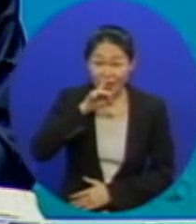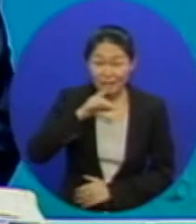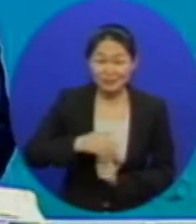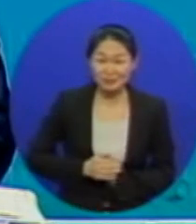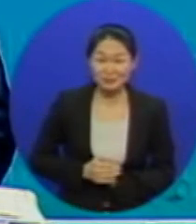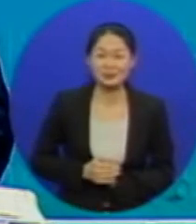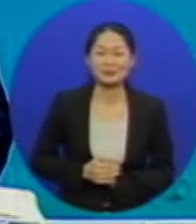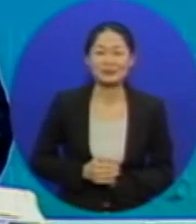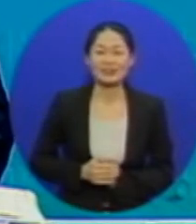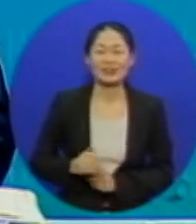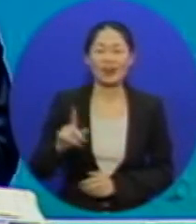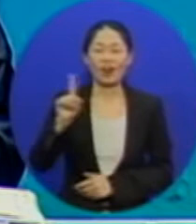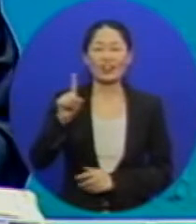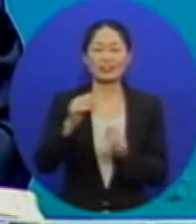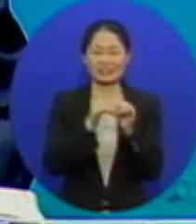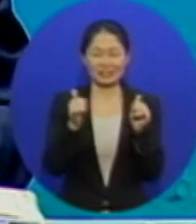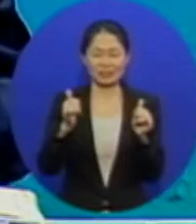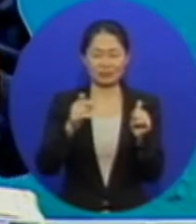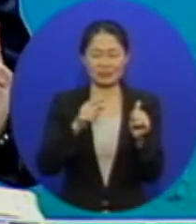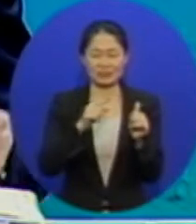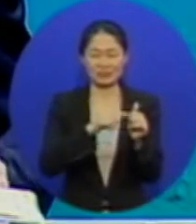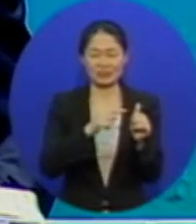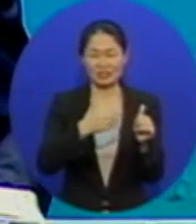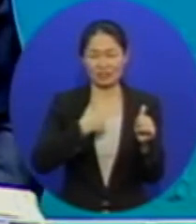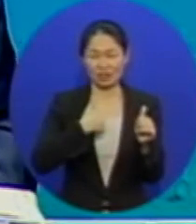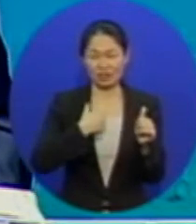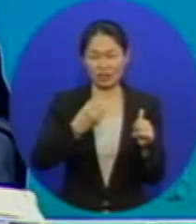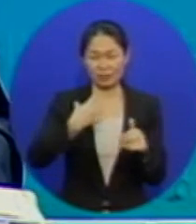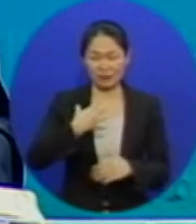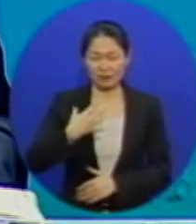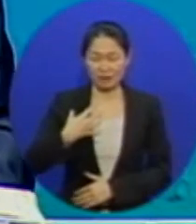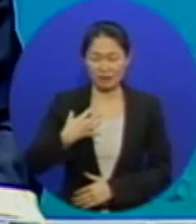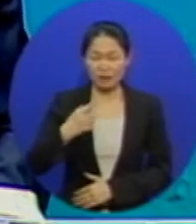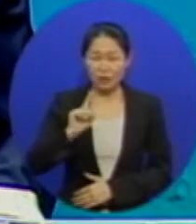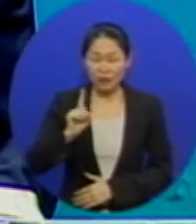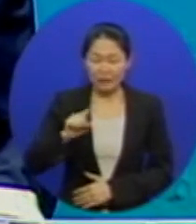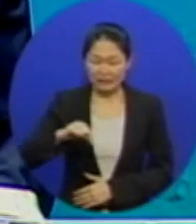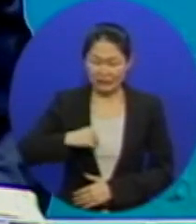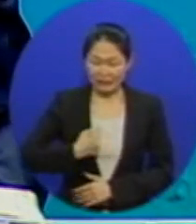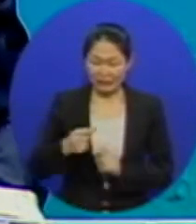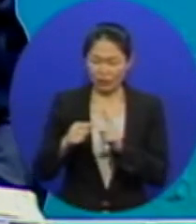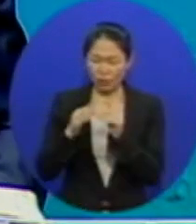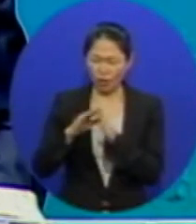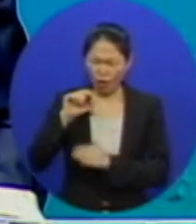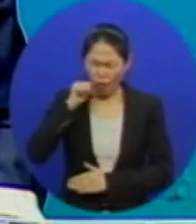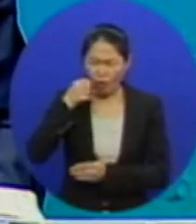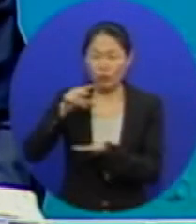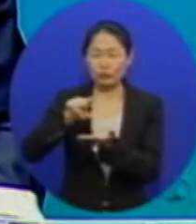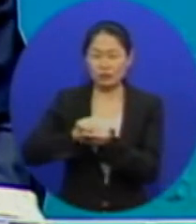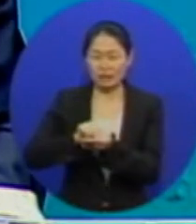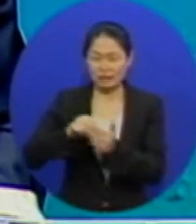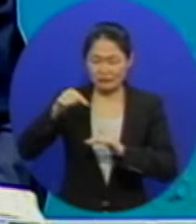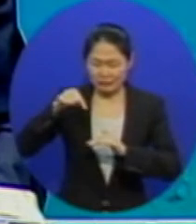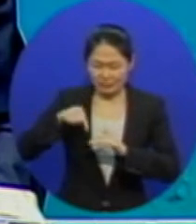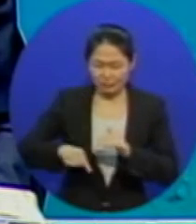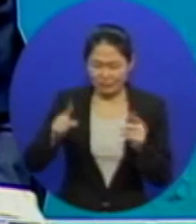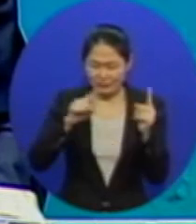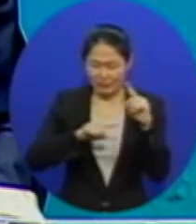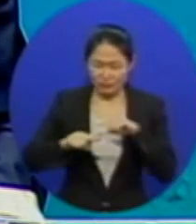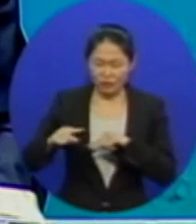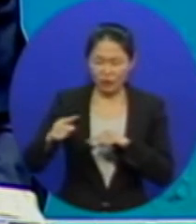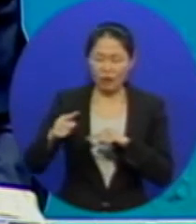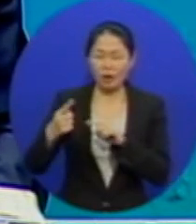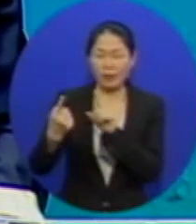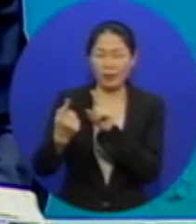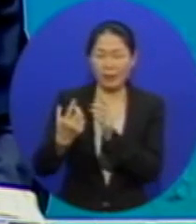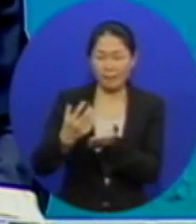어떤분이 저에게 자신의 교회의 어려운 문제를 그래서 깊은 상처를 받고 괴로워하는 것을